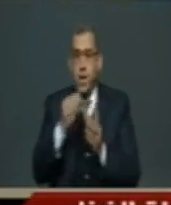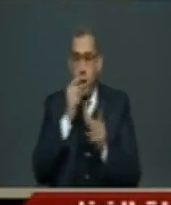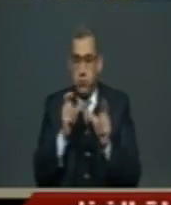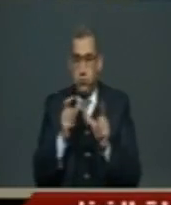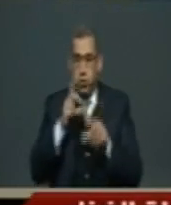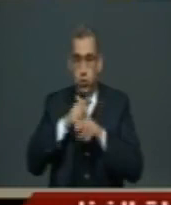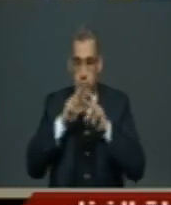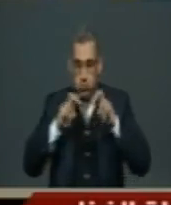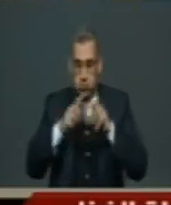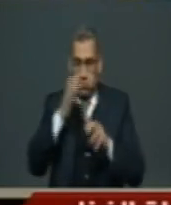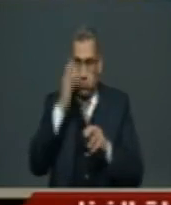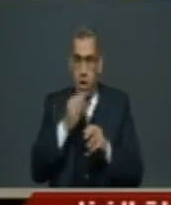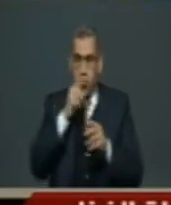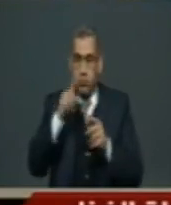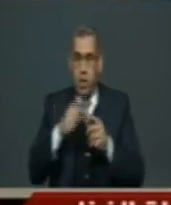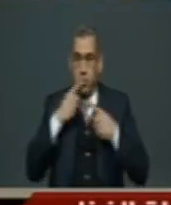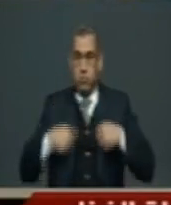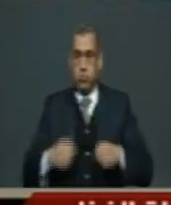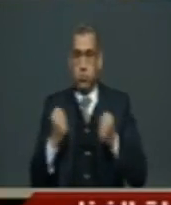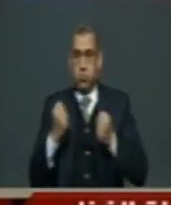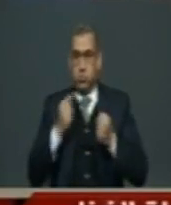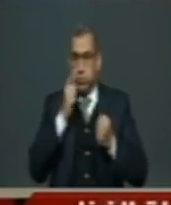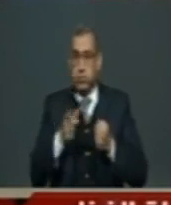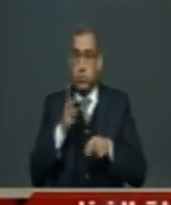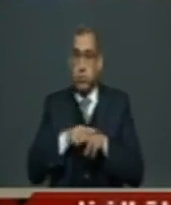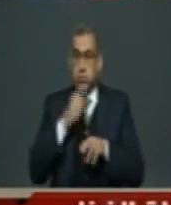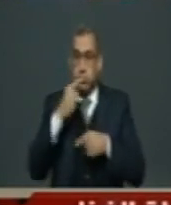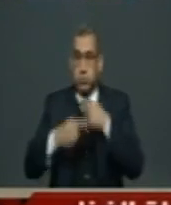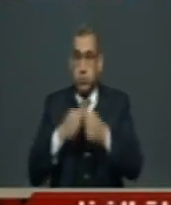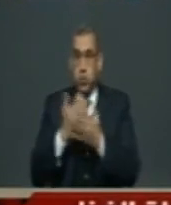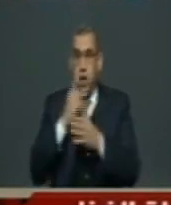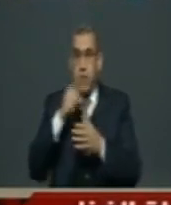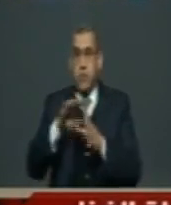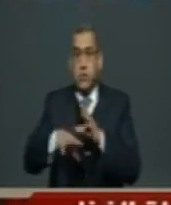جيدة من ناحية القيمة الغذائية، وكذلك ليس فقط الانتاج